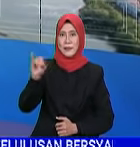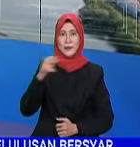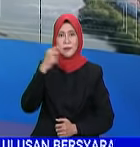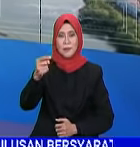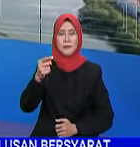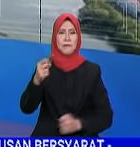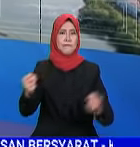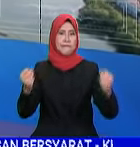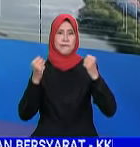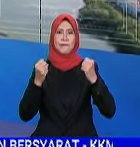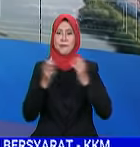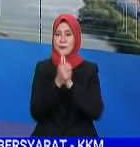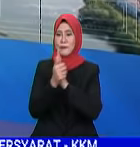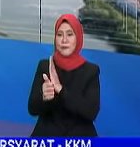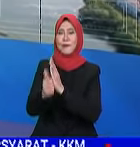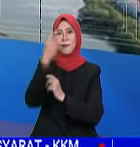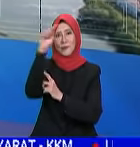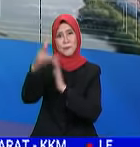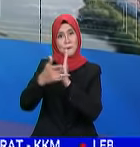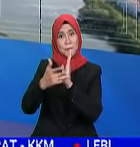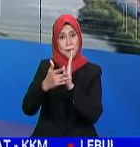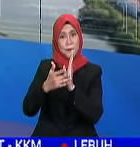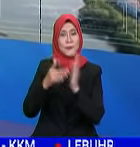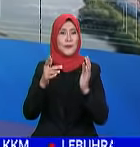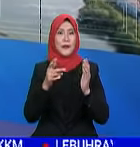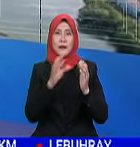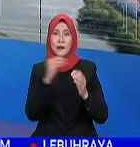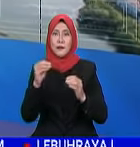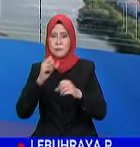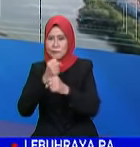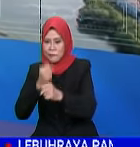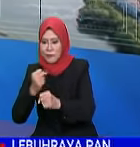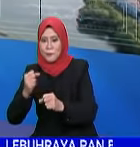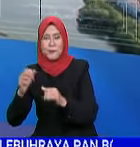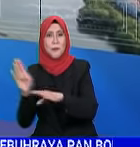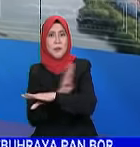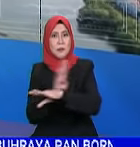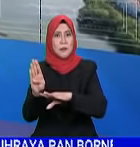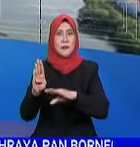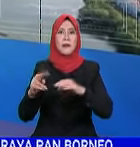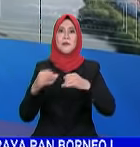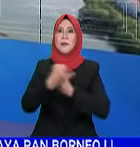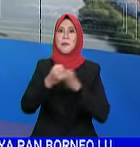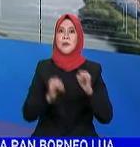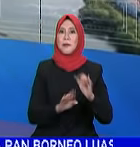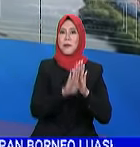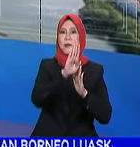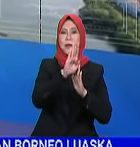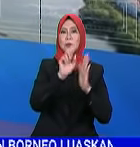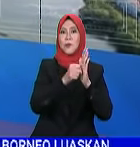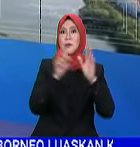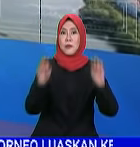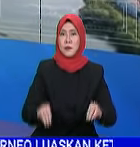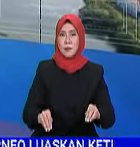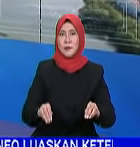pemerkasaan latihan kemahiran dalam bidang teknologi, teknikal dan perdagangan melalui Jabatan Pembangunan Sumber